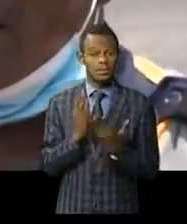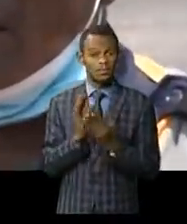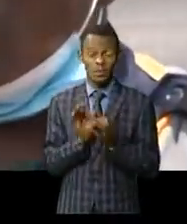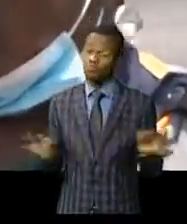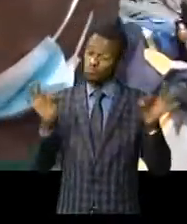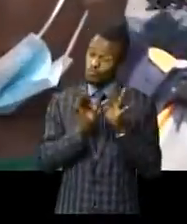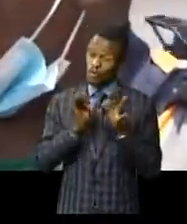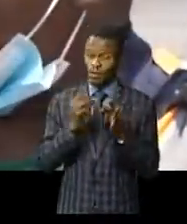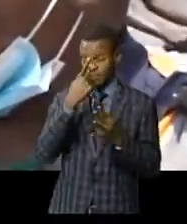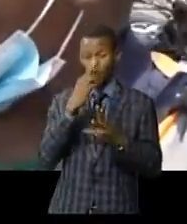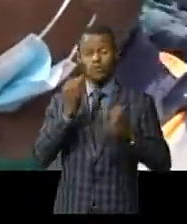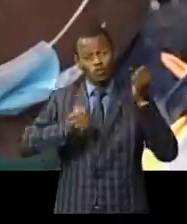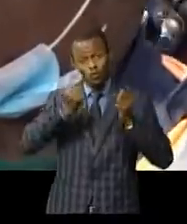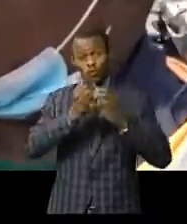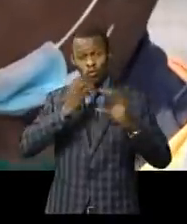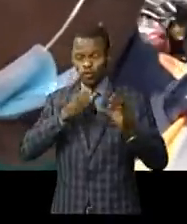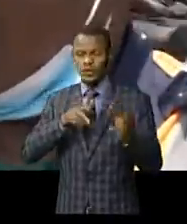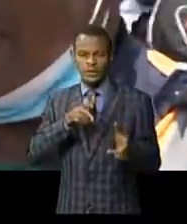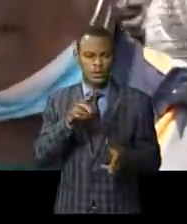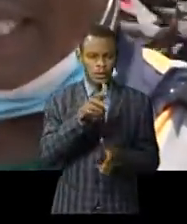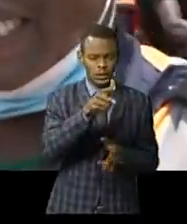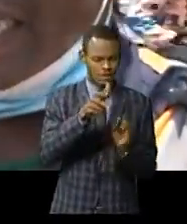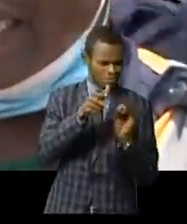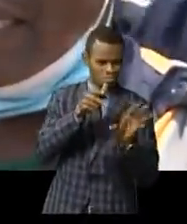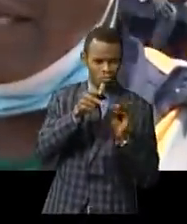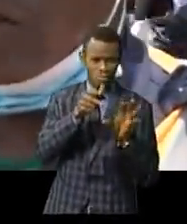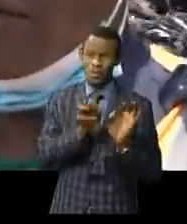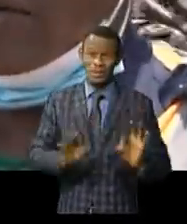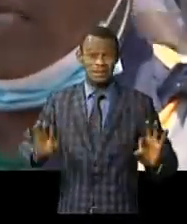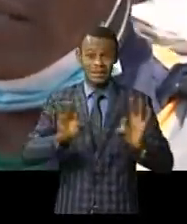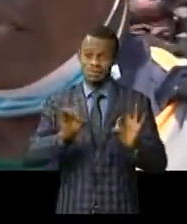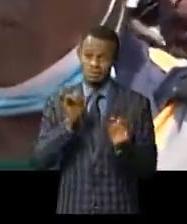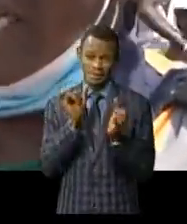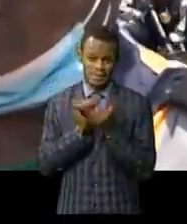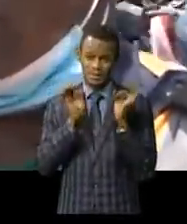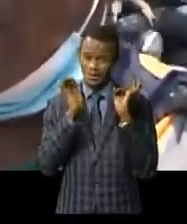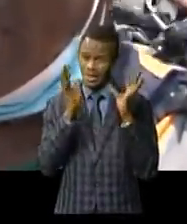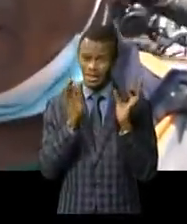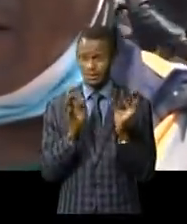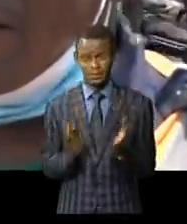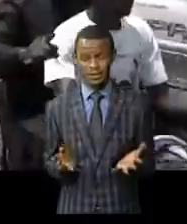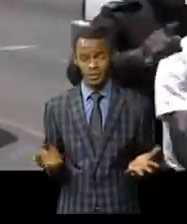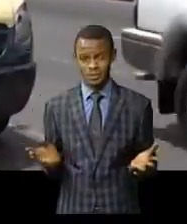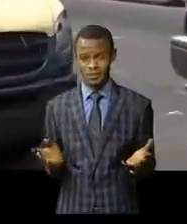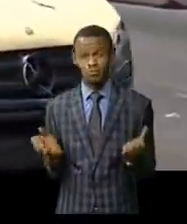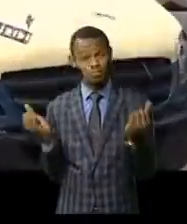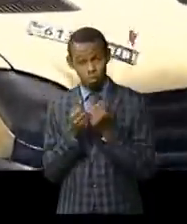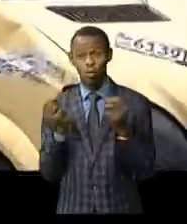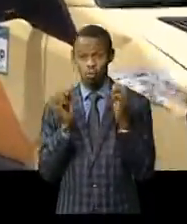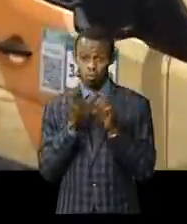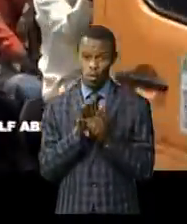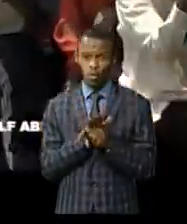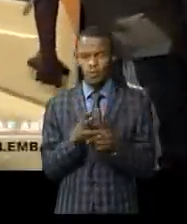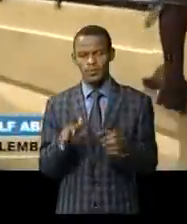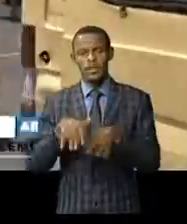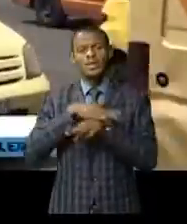publique. Donc si vous n'avez pas le feu stop arrière, c'est très dangereux. Sa conséquence est tout à fait grave. Sur les